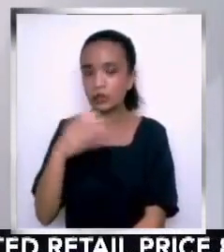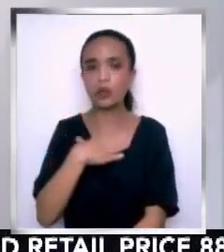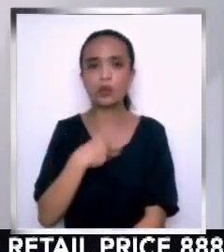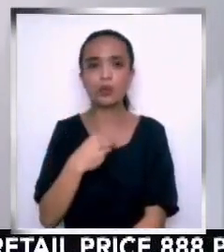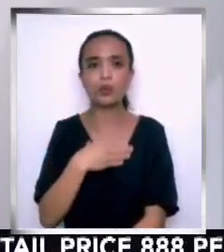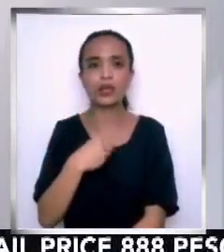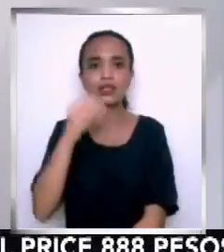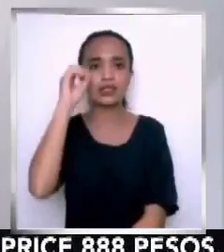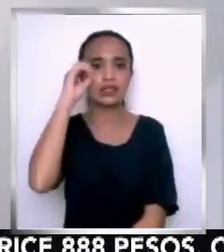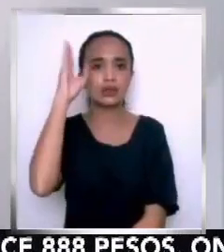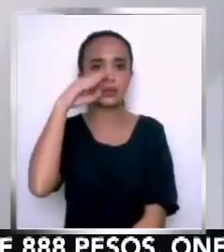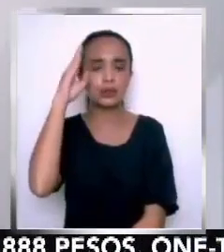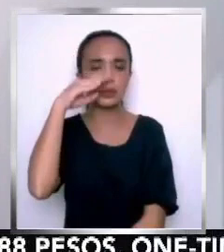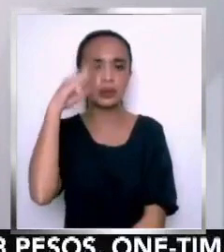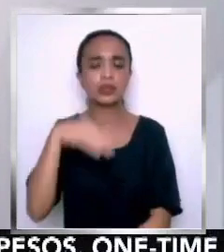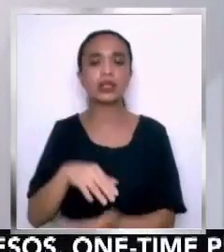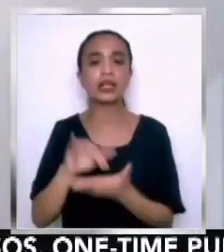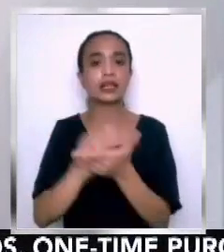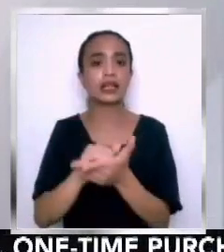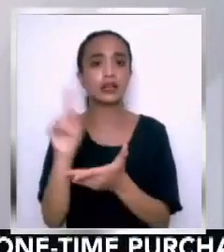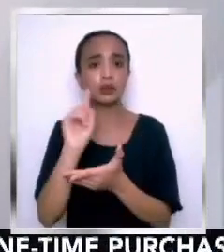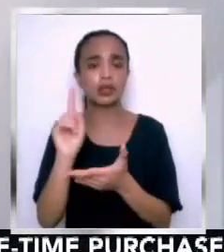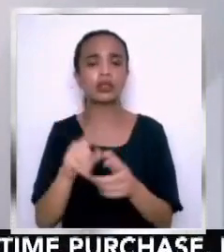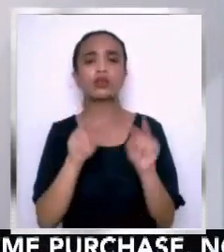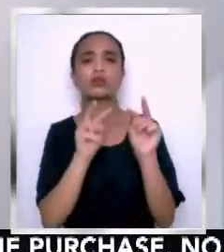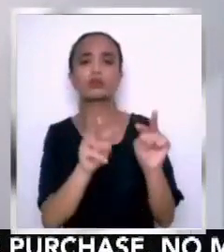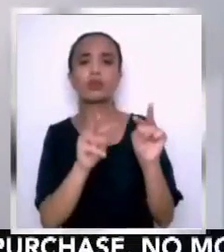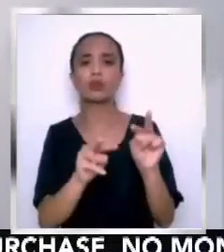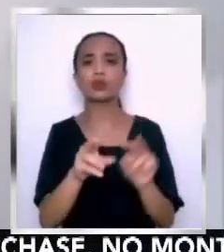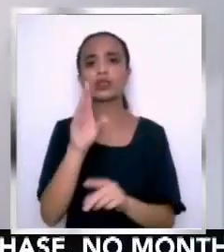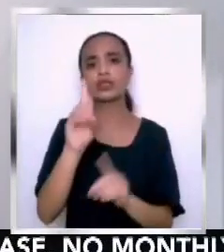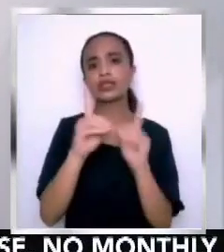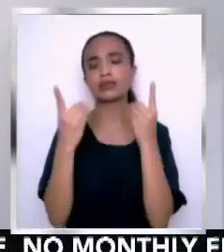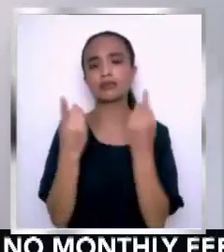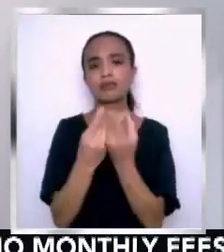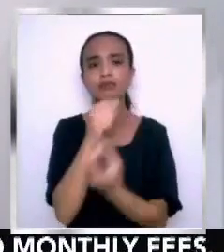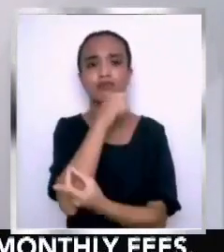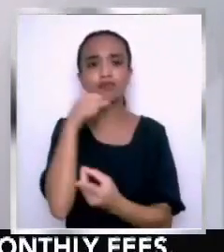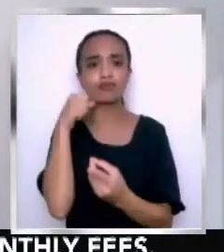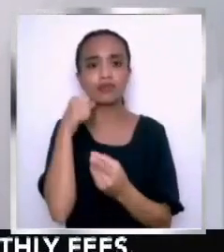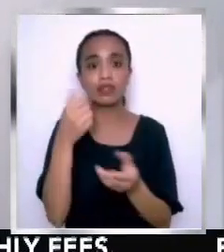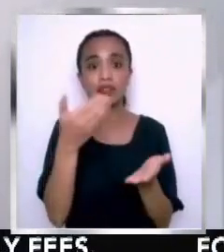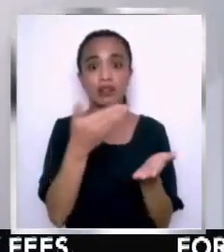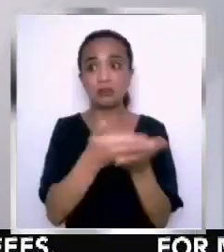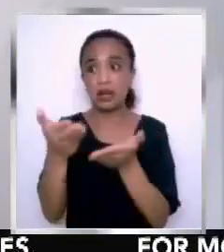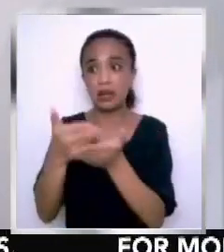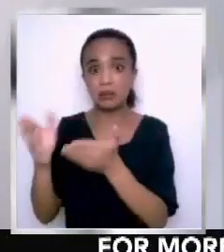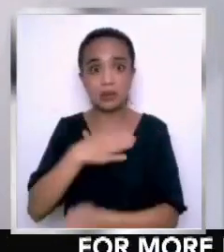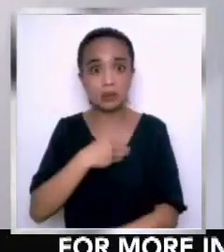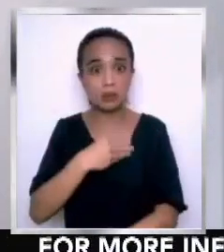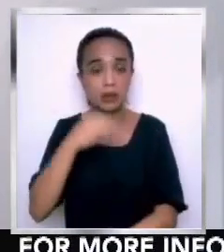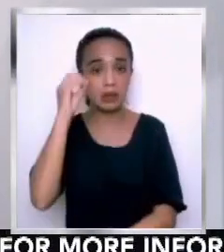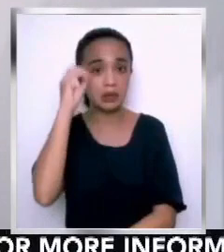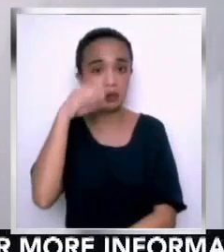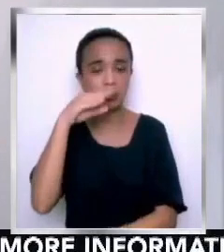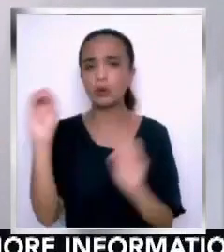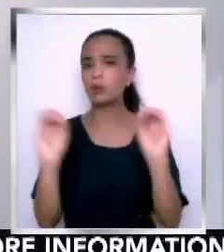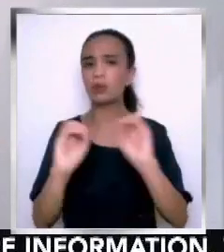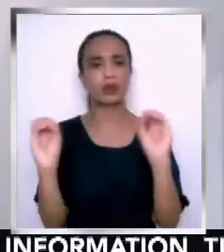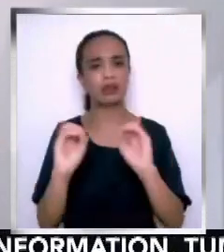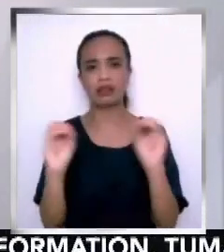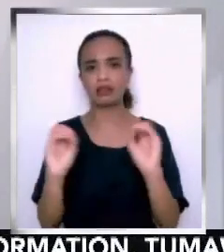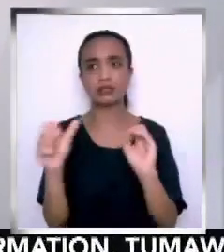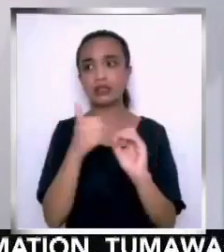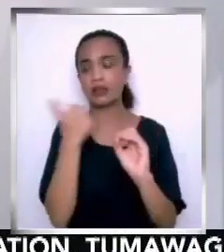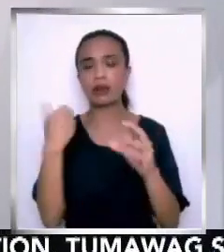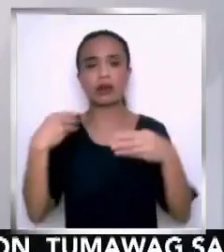Base po yan sa monitoring ng Department of Agriculture. Wala na rin daw mabiling puting sibuyas sa ilang bagsakan at malalaking pamilihan. At